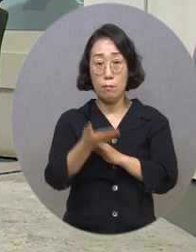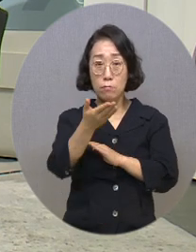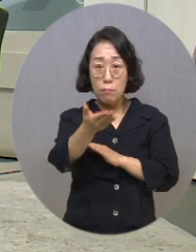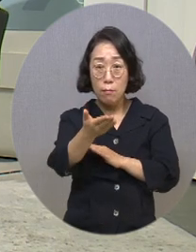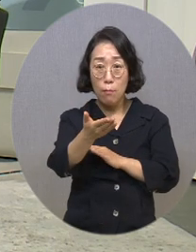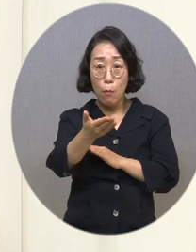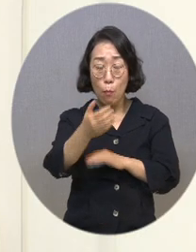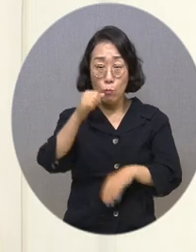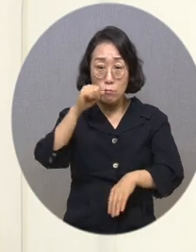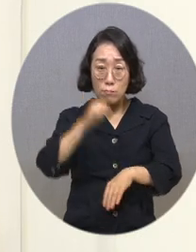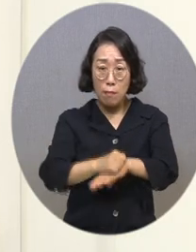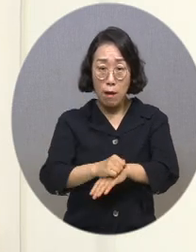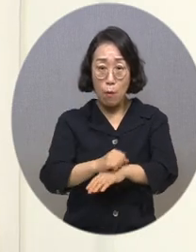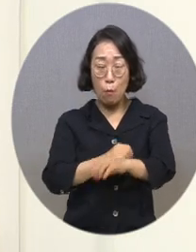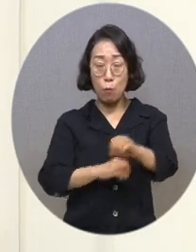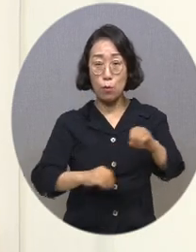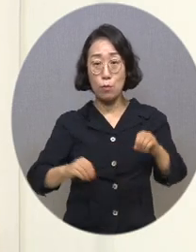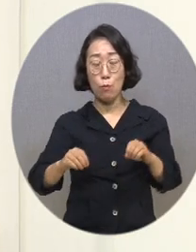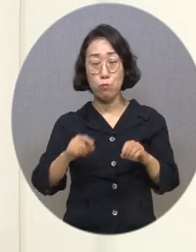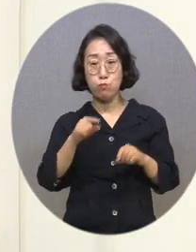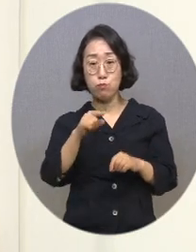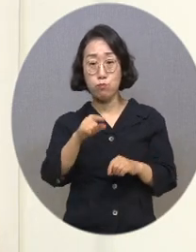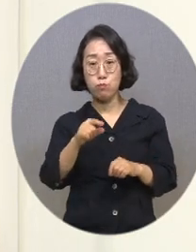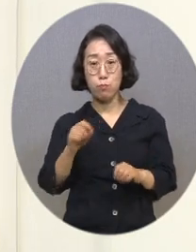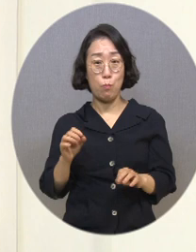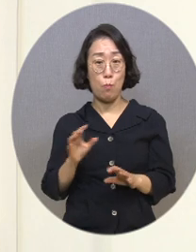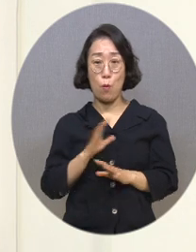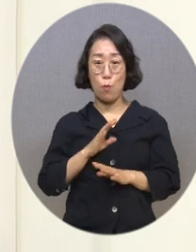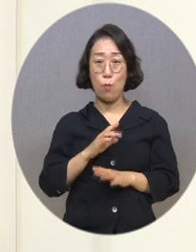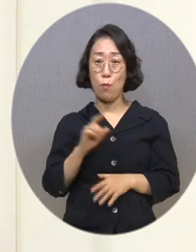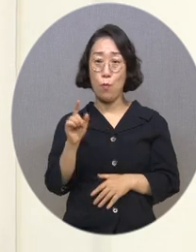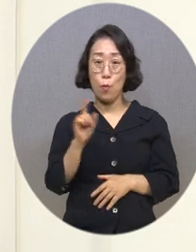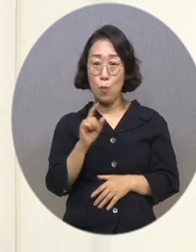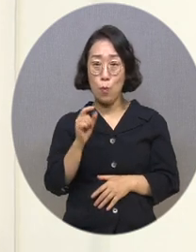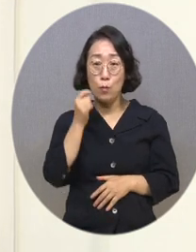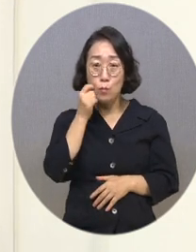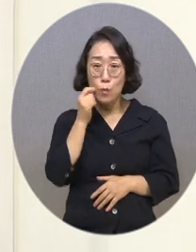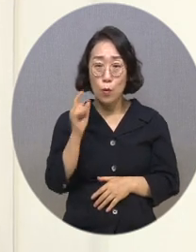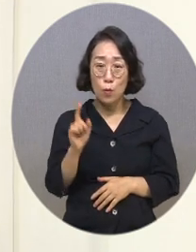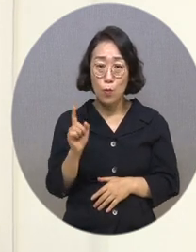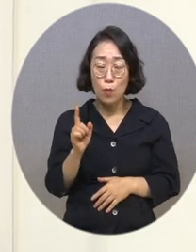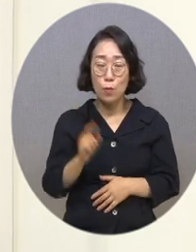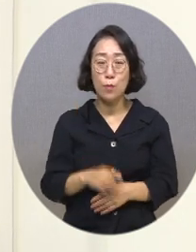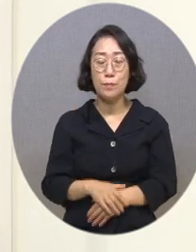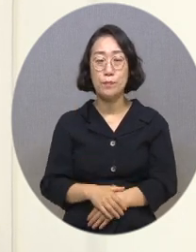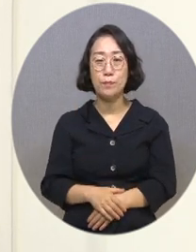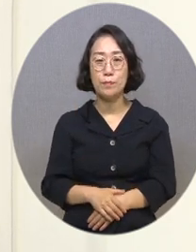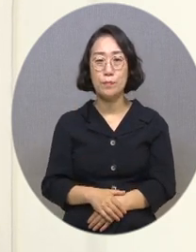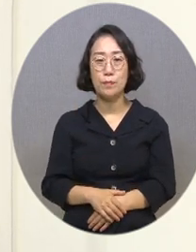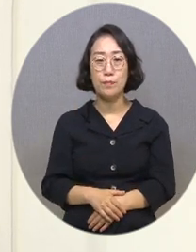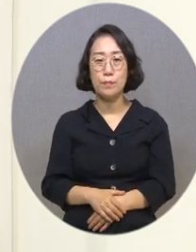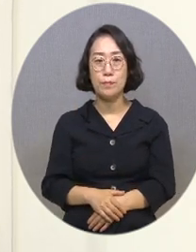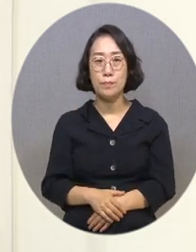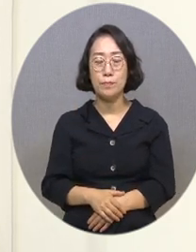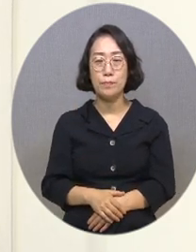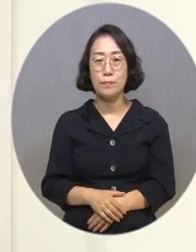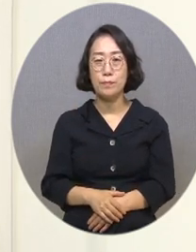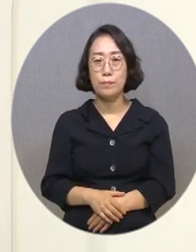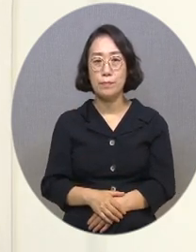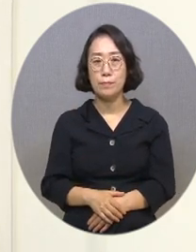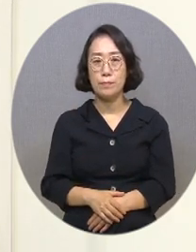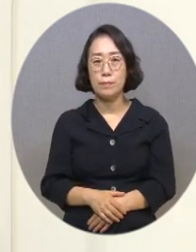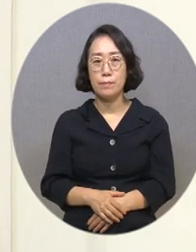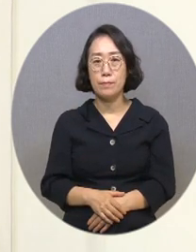그래. 네. 깜짝 놀랐어요. 네. 되게 어떤 부류로 재미를 보셨는지.